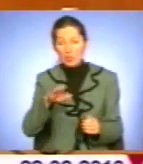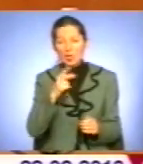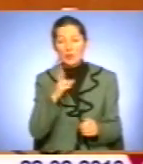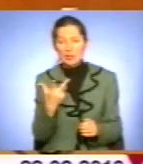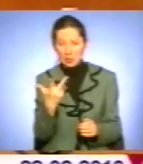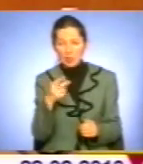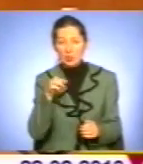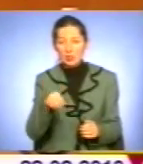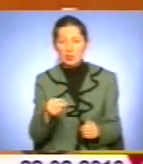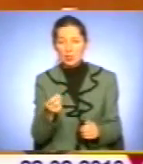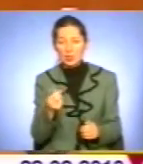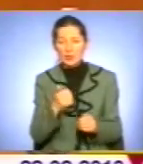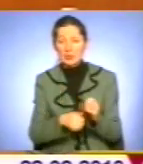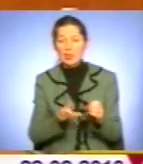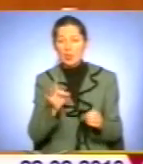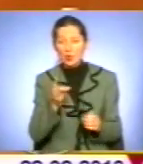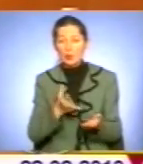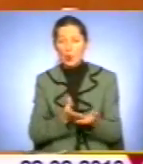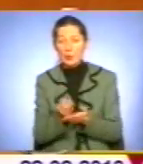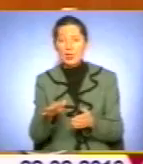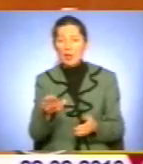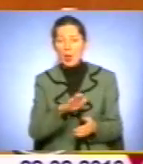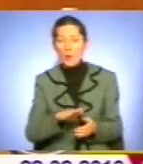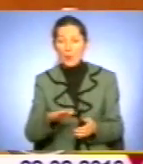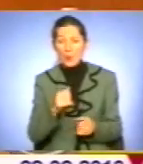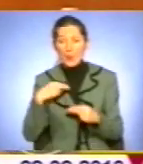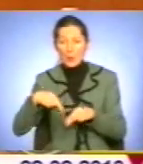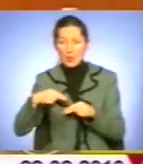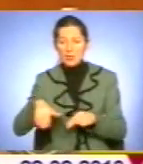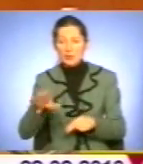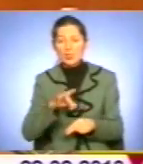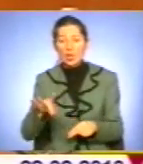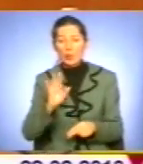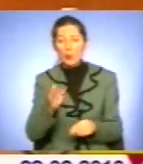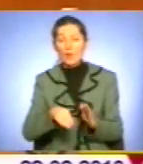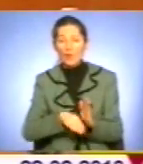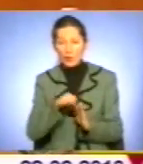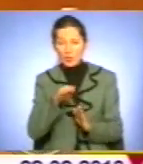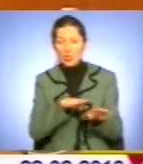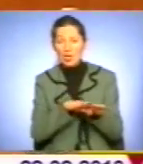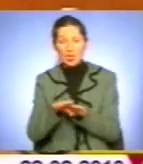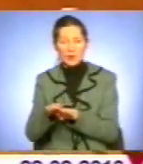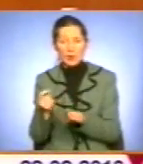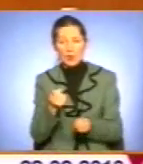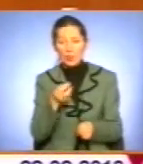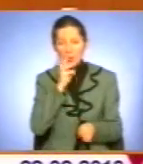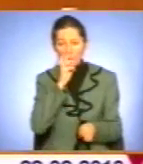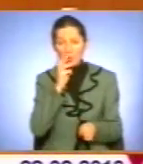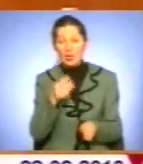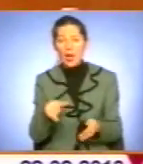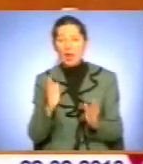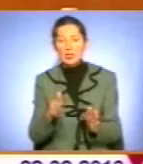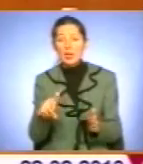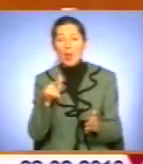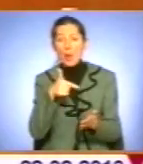гривень. Середній розмір оплати праці усіх районів був вищий рівня мінімальної заробітної плати. Разом із тим, лише в місті Тернополі